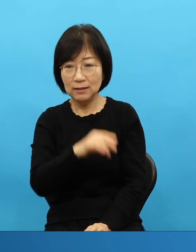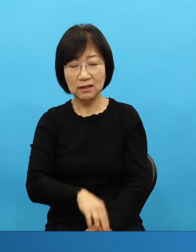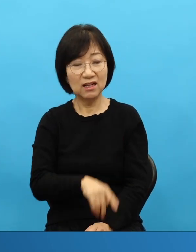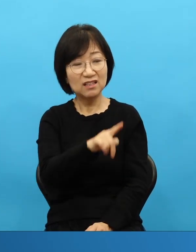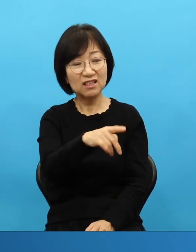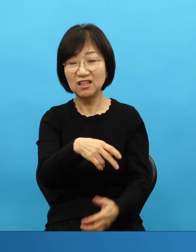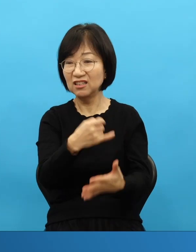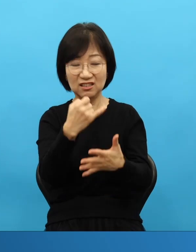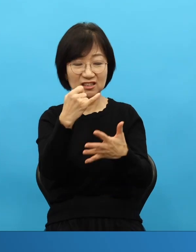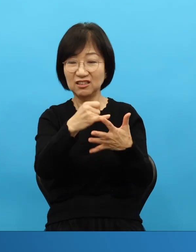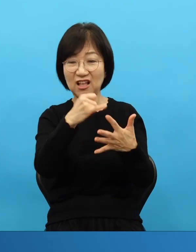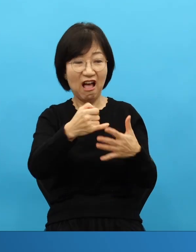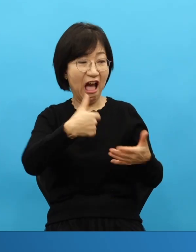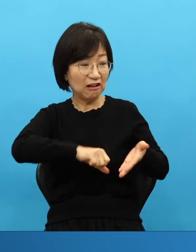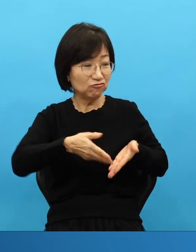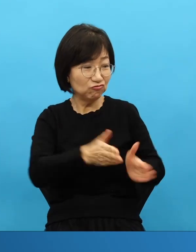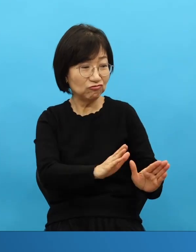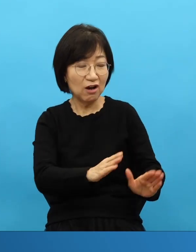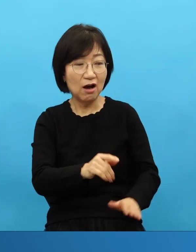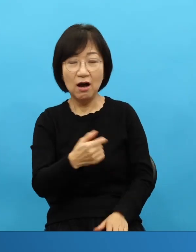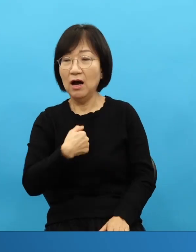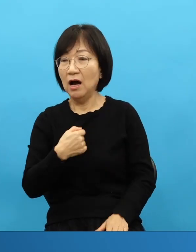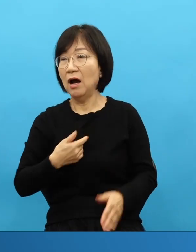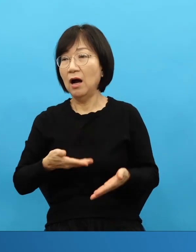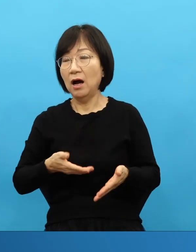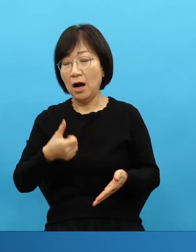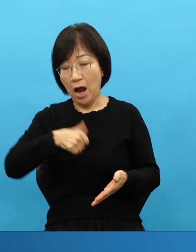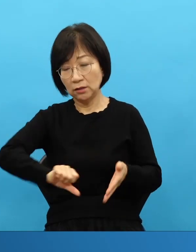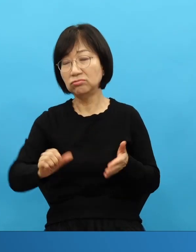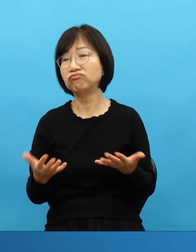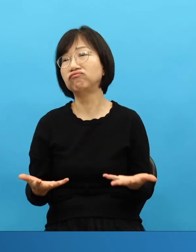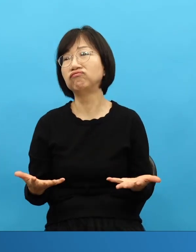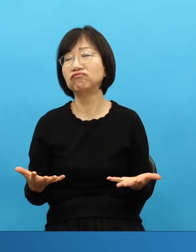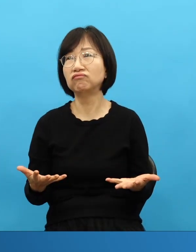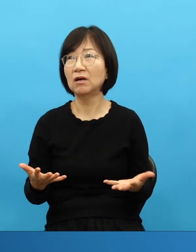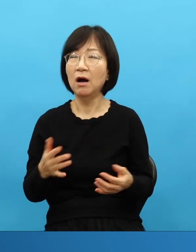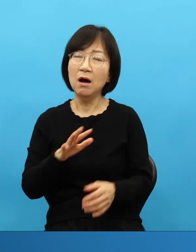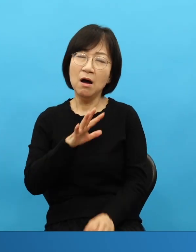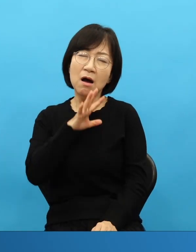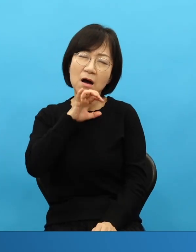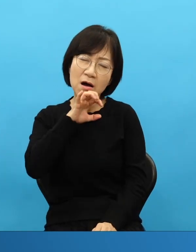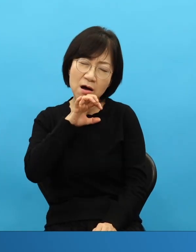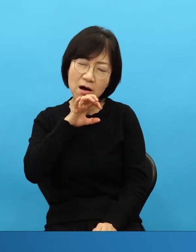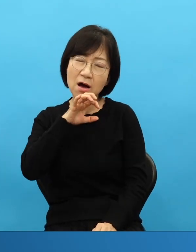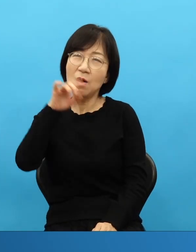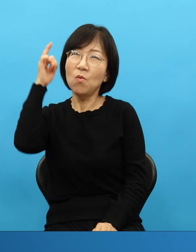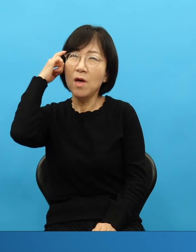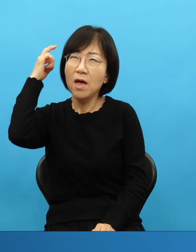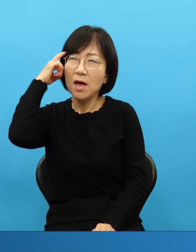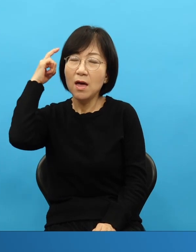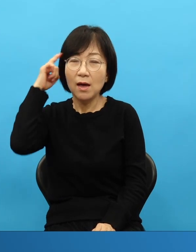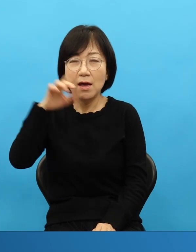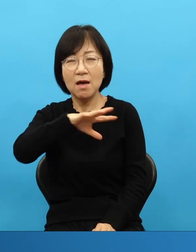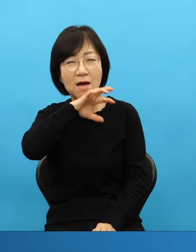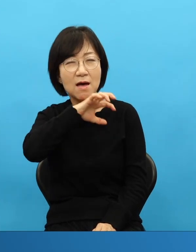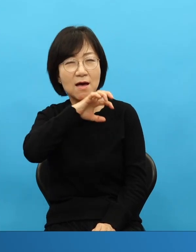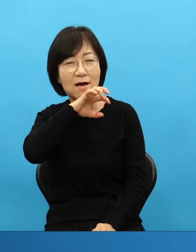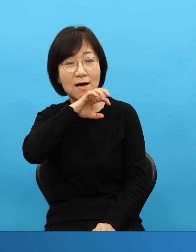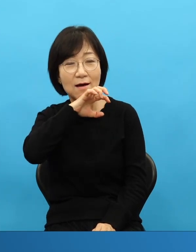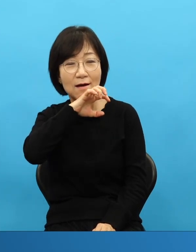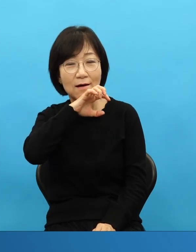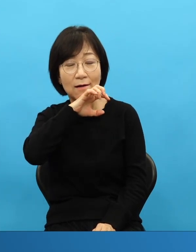안 주니 이런 기도를 한 거예요. And she was so jealous of Penina and saying, well, how come I don't have a son? That's the kind of prayer she prayed. 그러다가 보세요. And